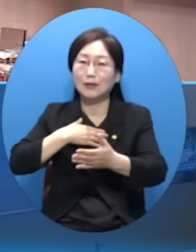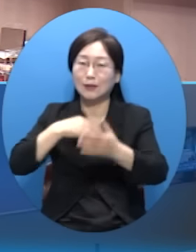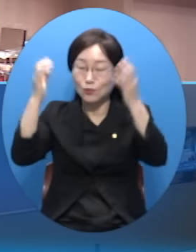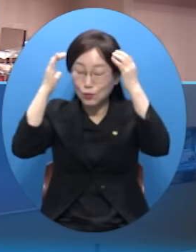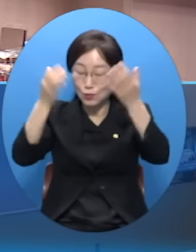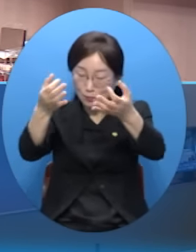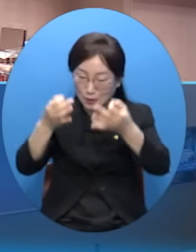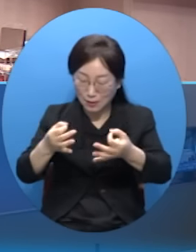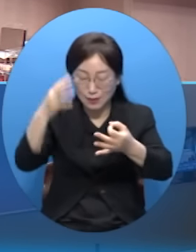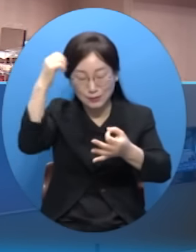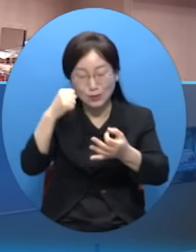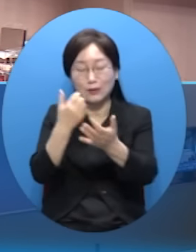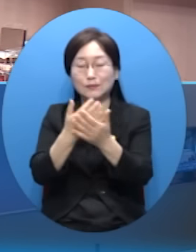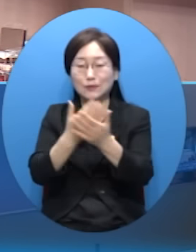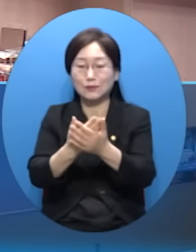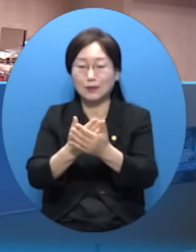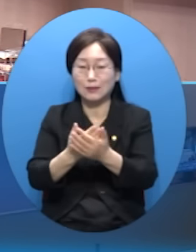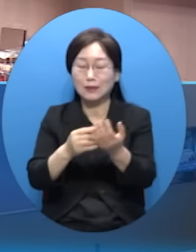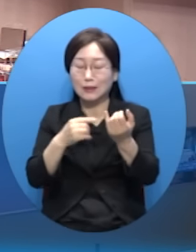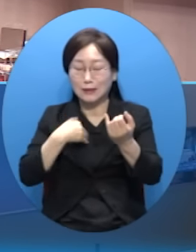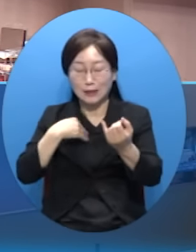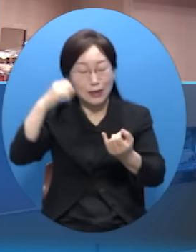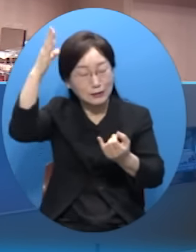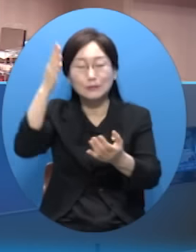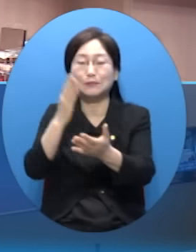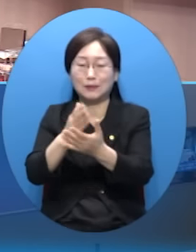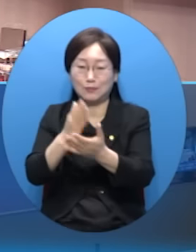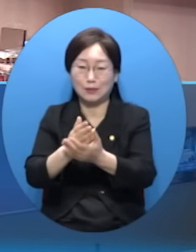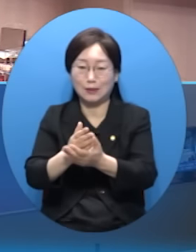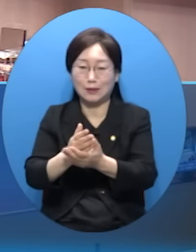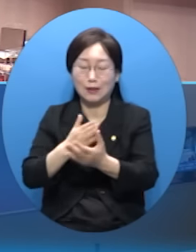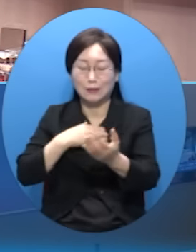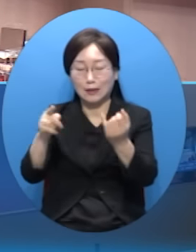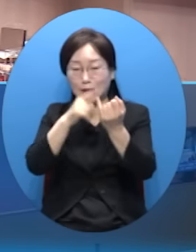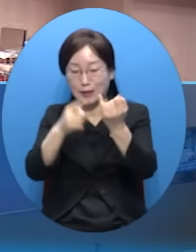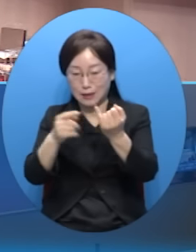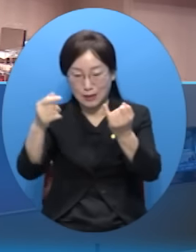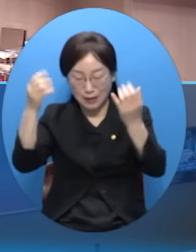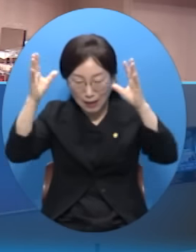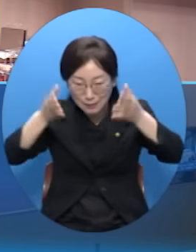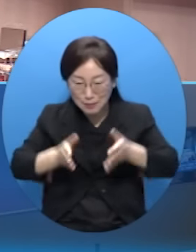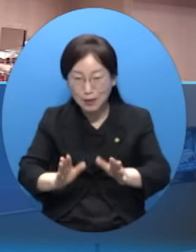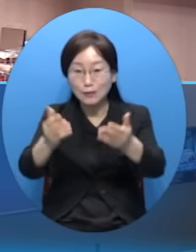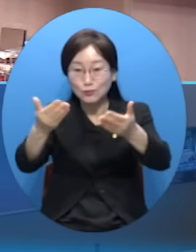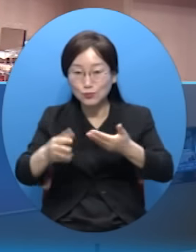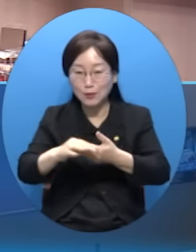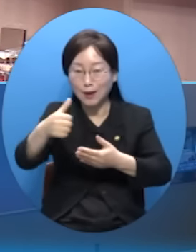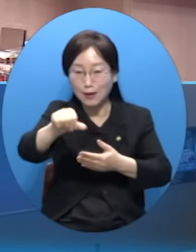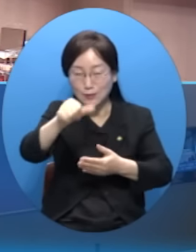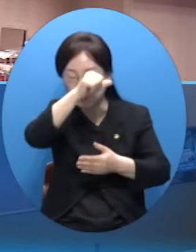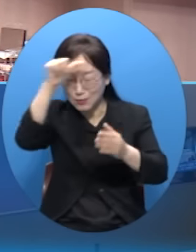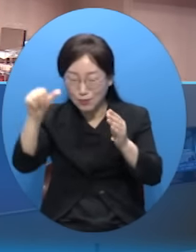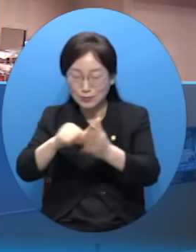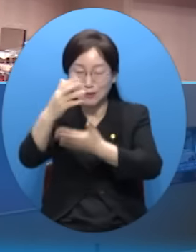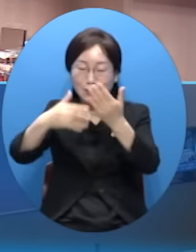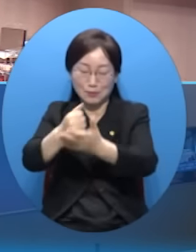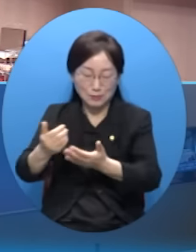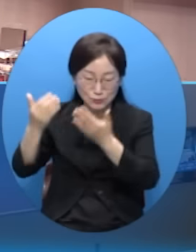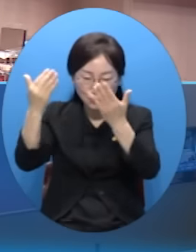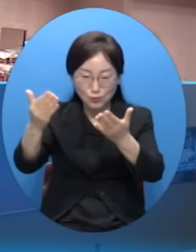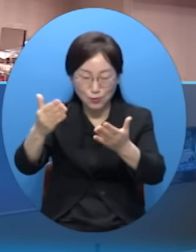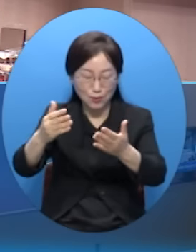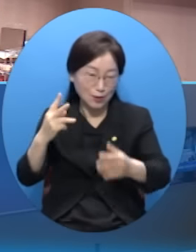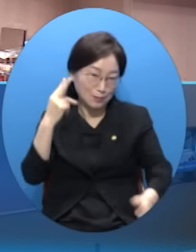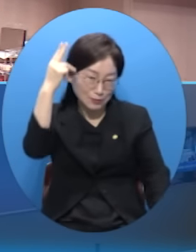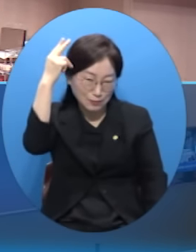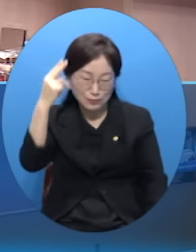돌보시고 나를 기억하사 주의 여종을 잊지 아니하시고 주의 여종의 아들을 주시면 내가 그의 평생에 그를 야훼께 드리고 삭도를